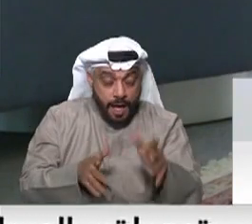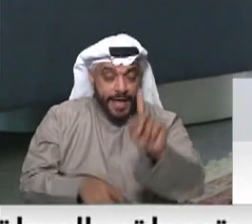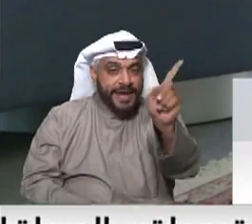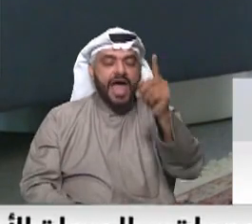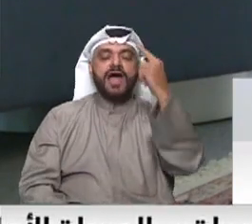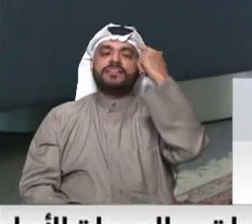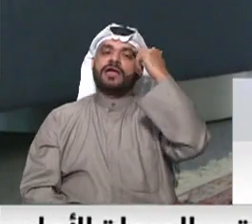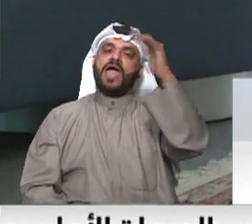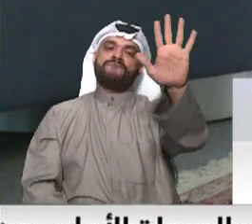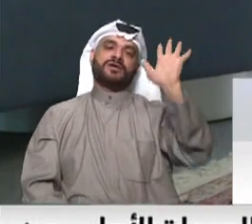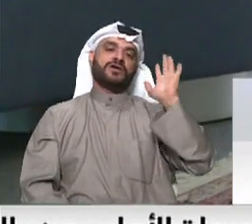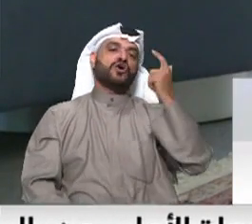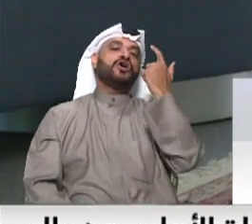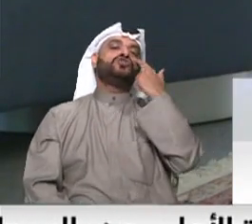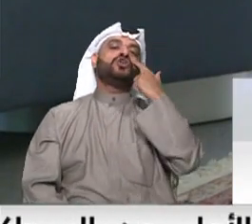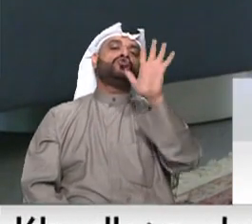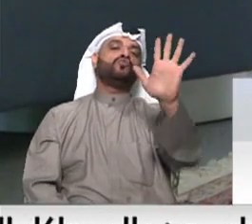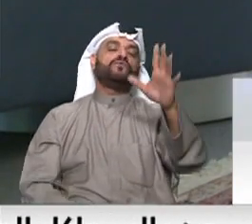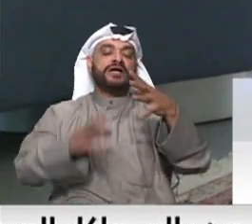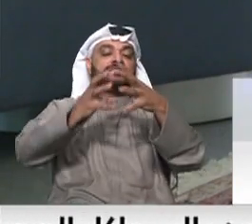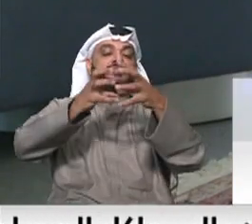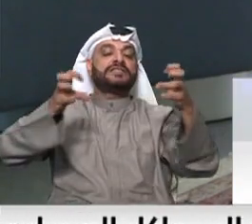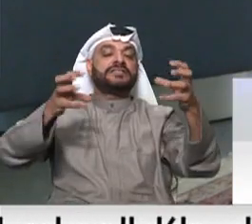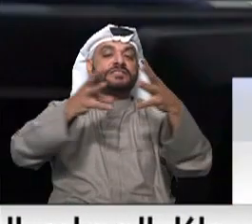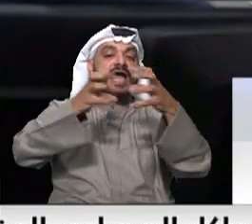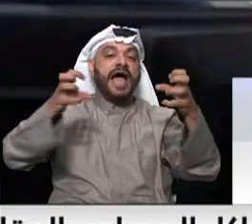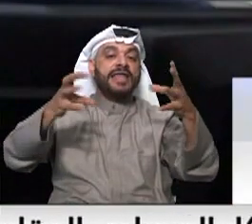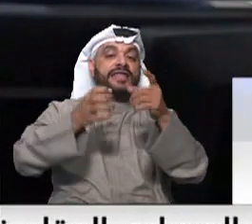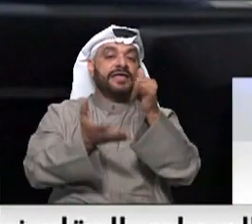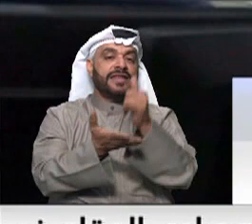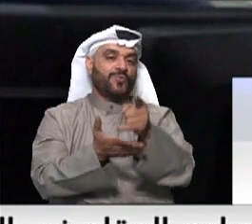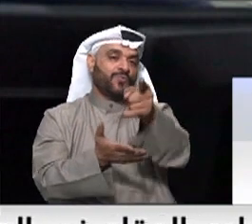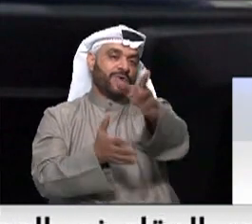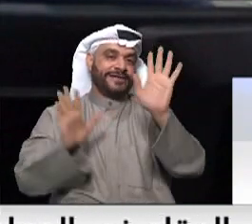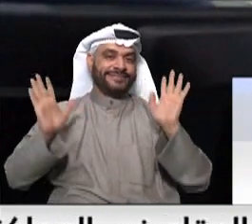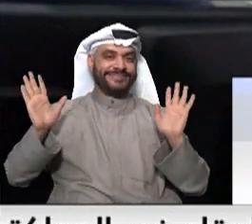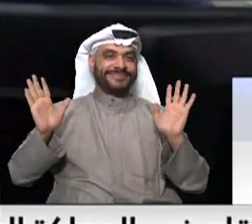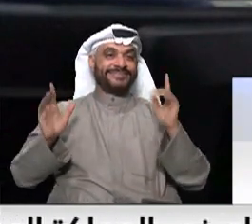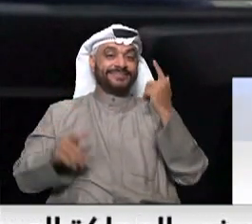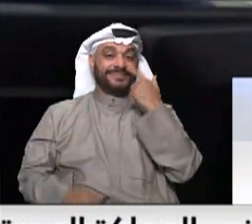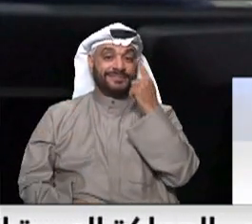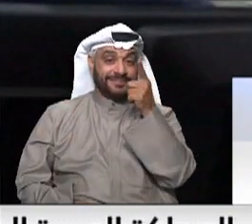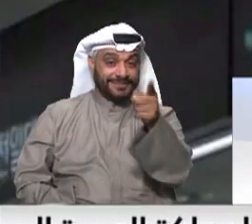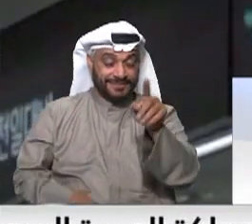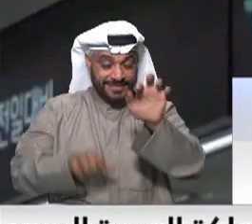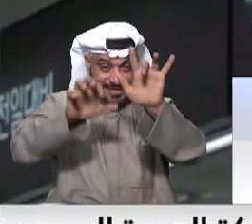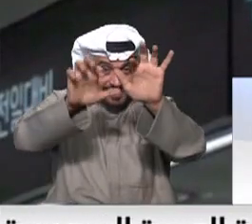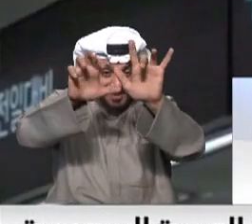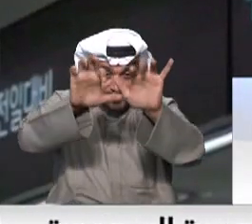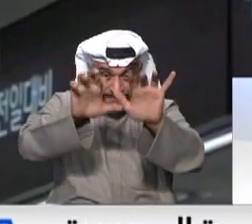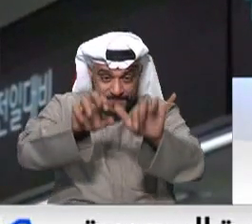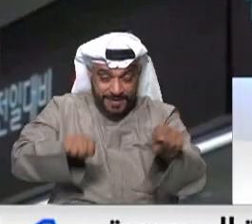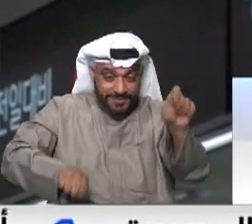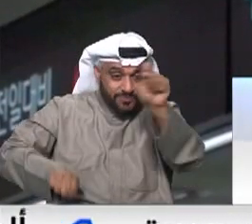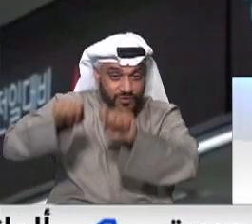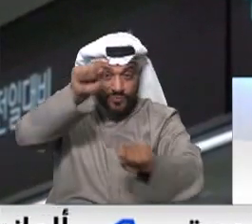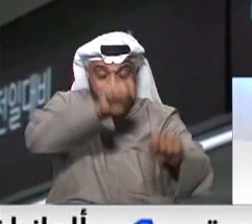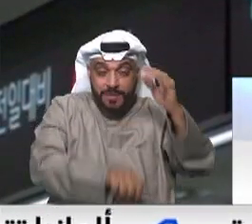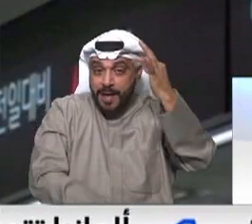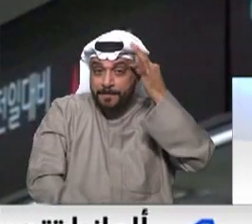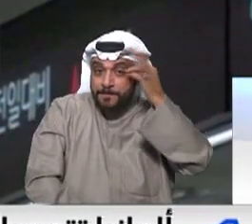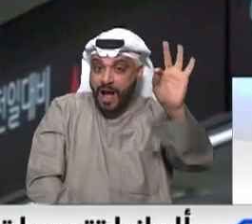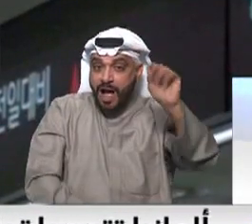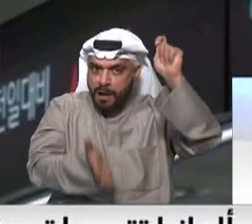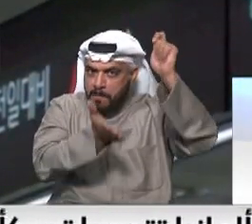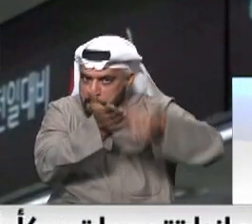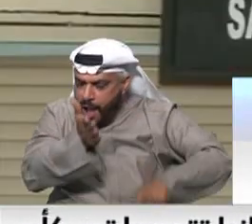القرار الاستثماري او التحليل بيد الذكاء الصناعي تقنيات الذكاء الاصطناعي يمكن استخدامها لتحسين اداره